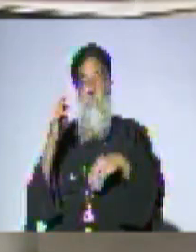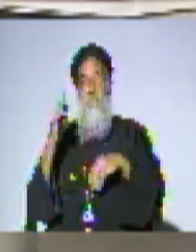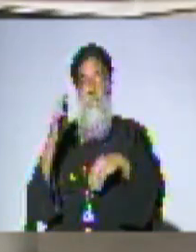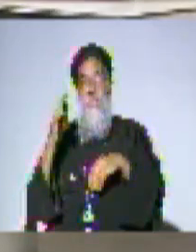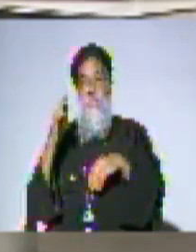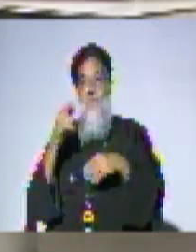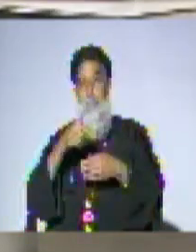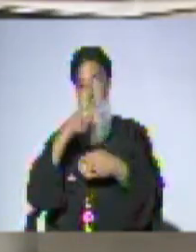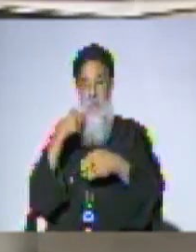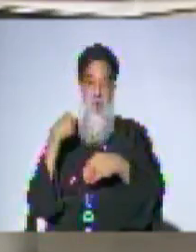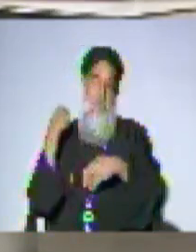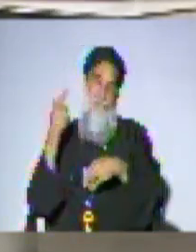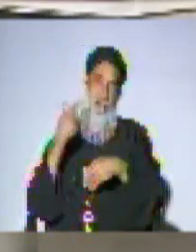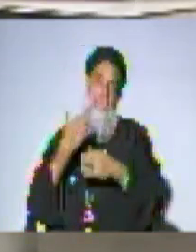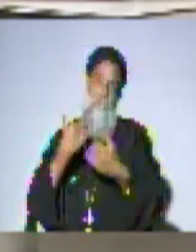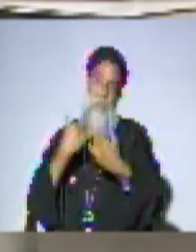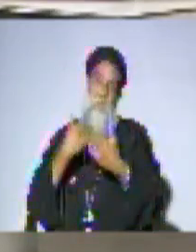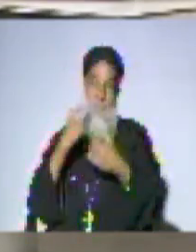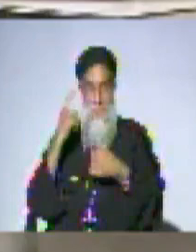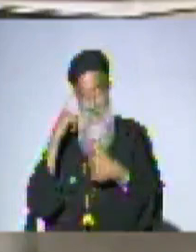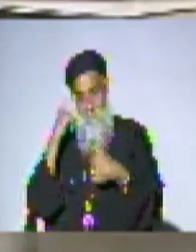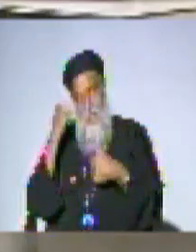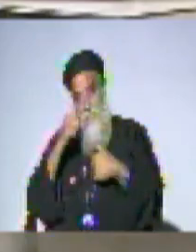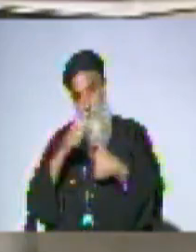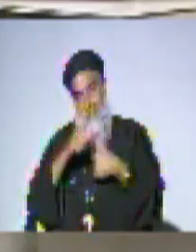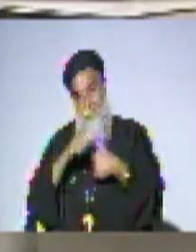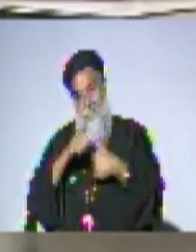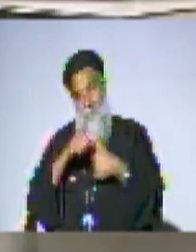القداس بتاعهم عبارة عن ذكرى،